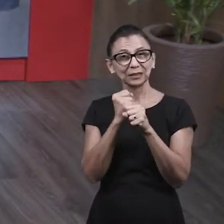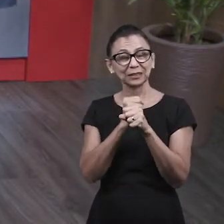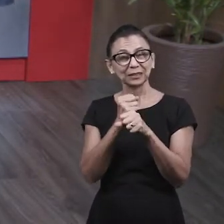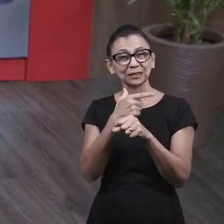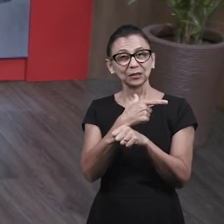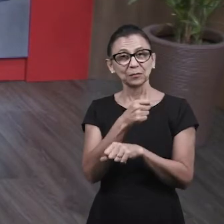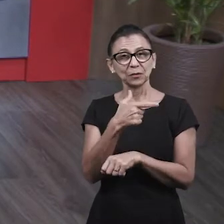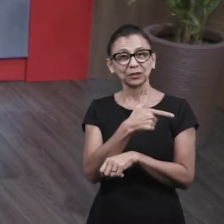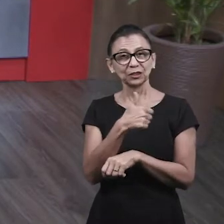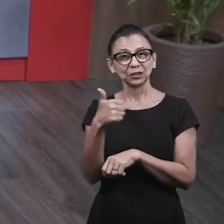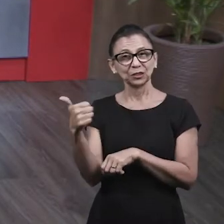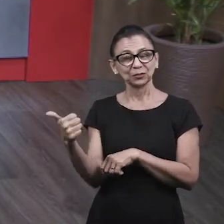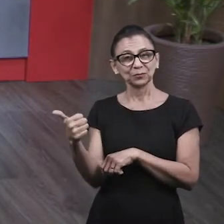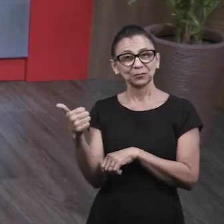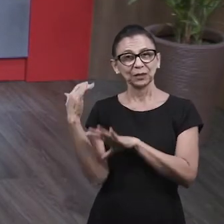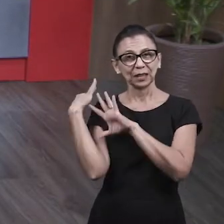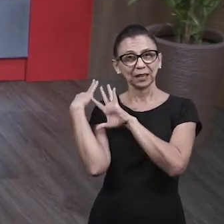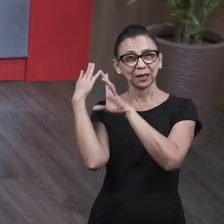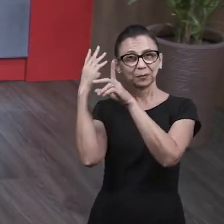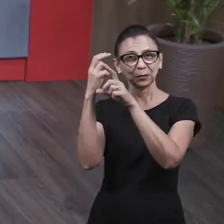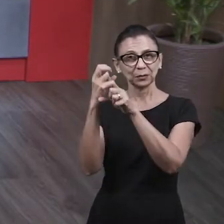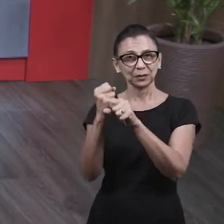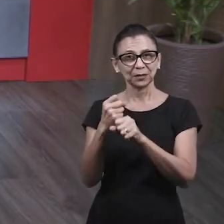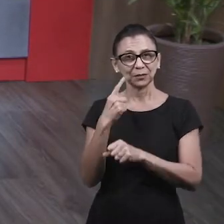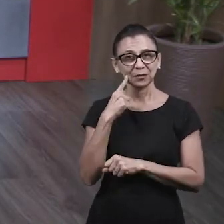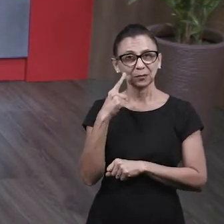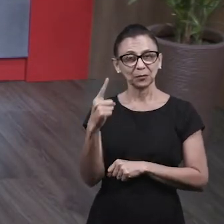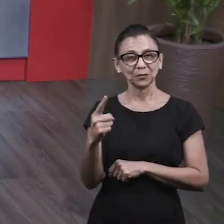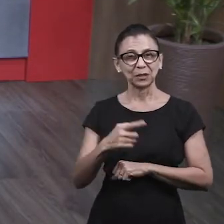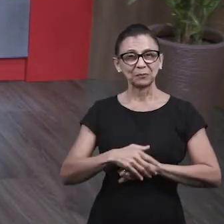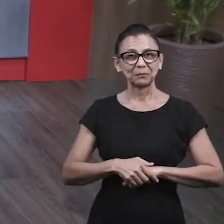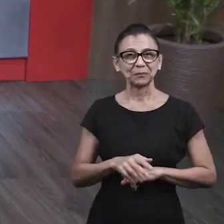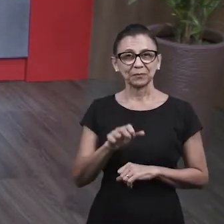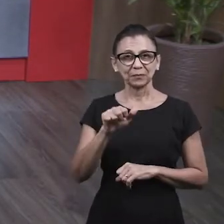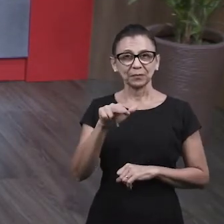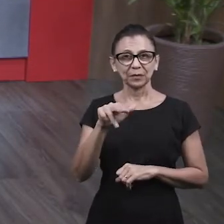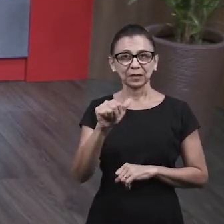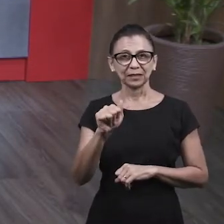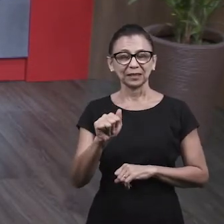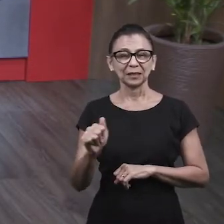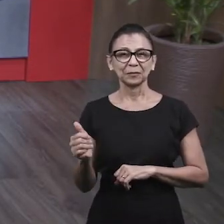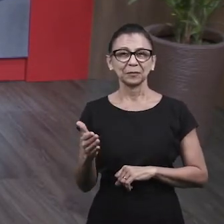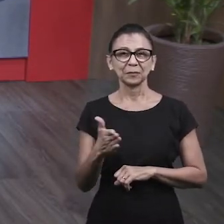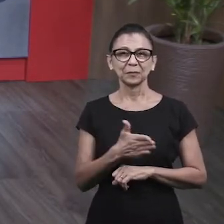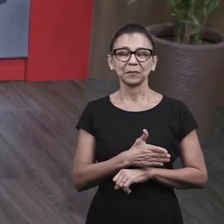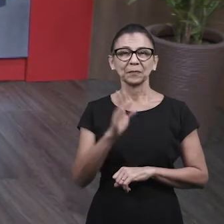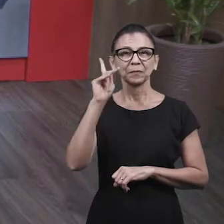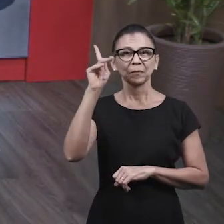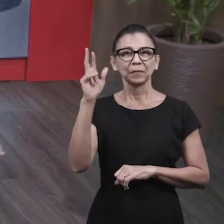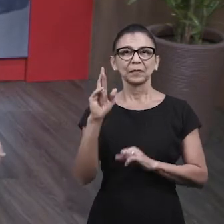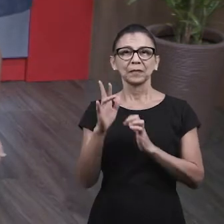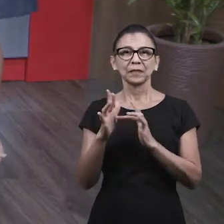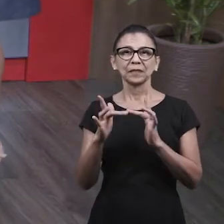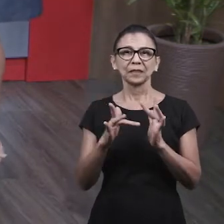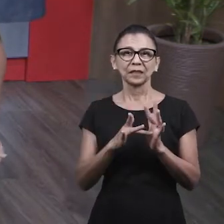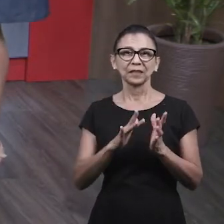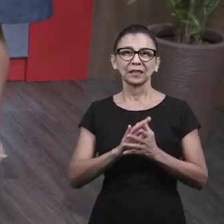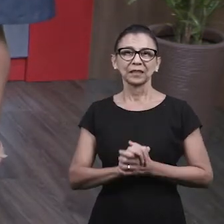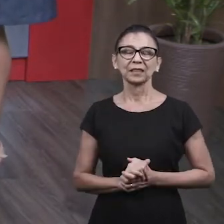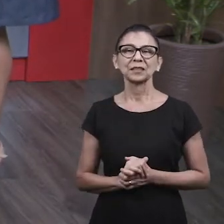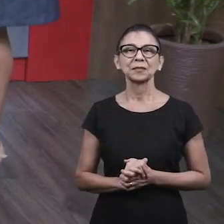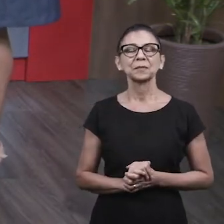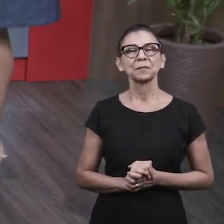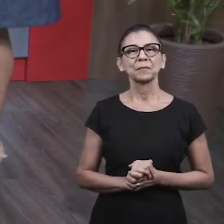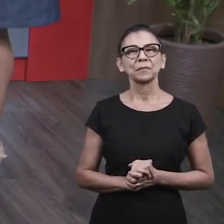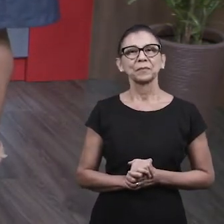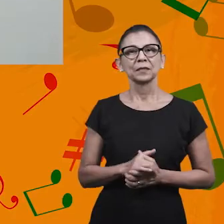cette année, en commençant avec la jeune Anne Carolina. La paix du Seigneur Jésus, mes frères, je m'appelle